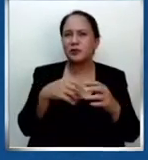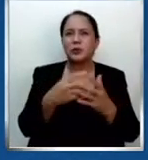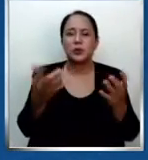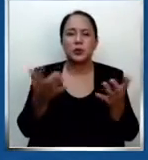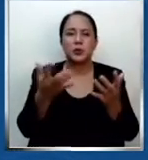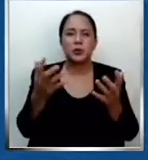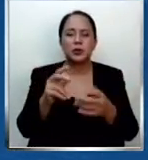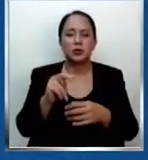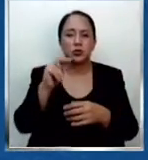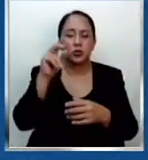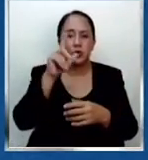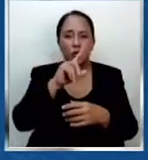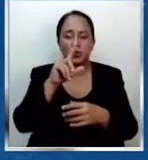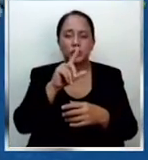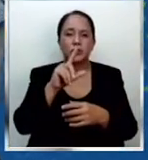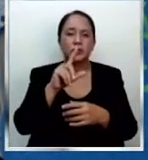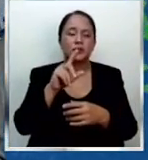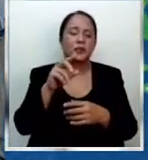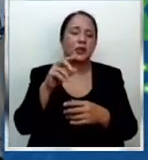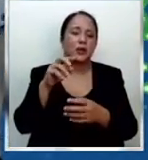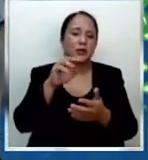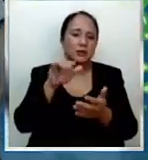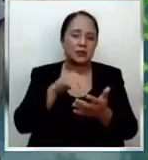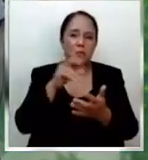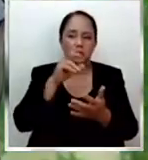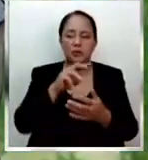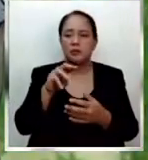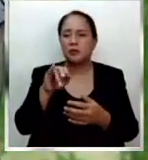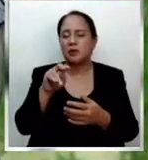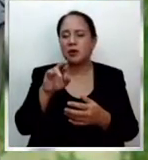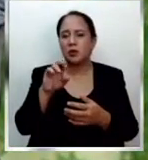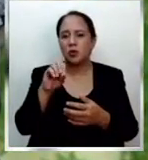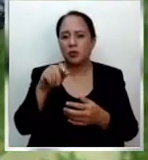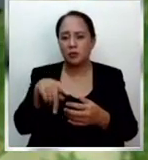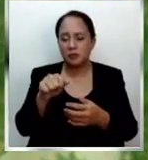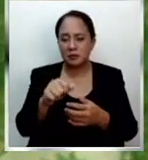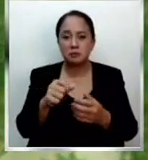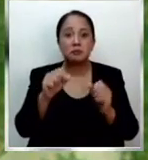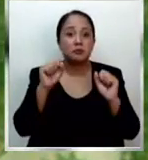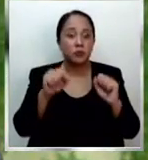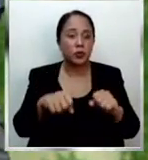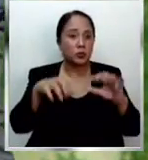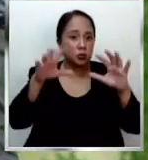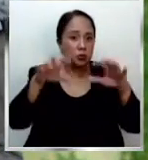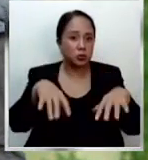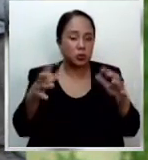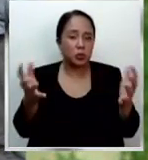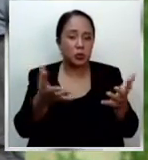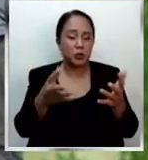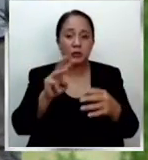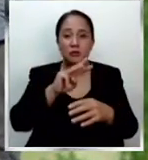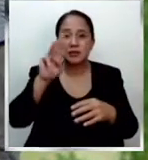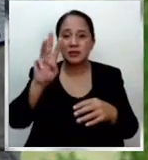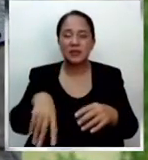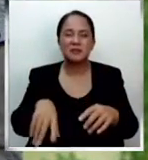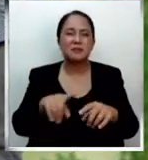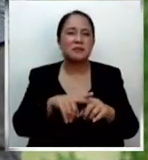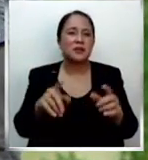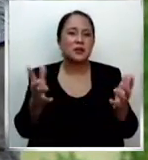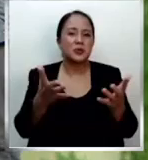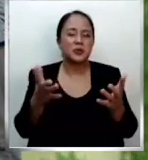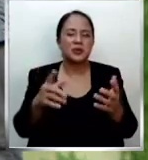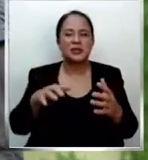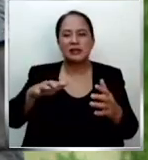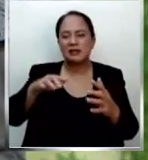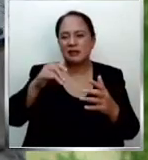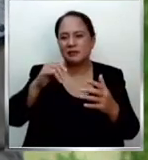Luzon, Central Luzon, maging dyan sa may Maropa. May chance rin po ng thunderstorms dito sa Metro Manila, pero yan, late afternoon,